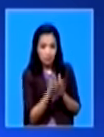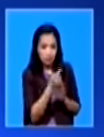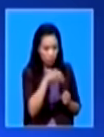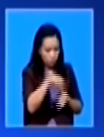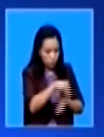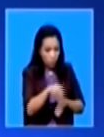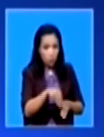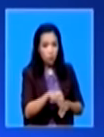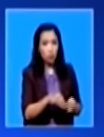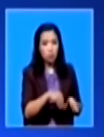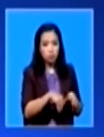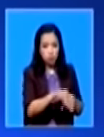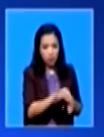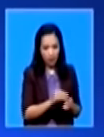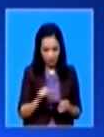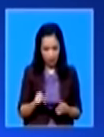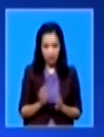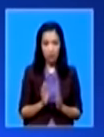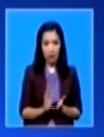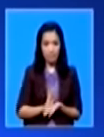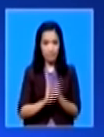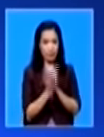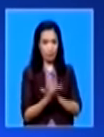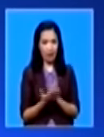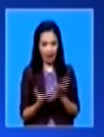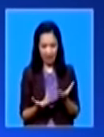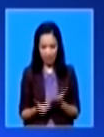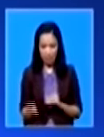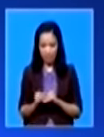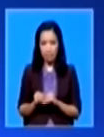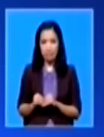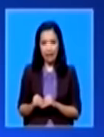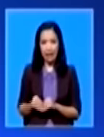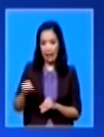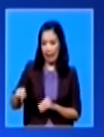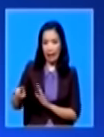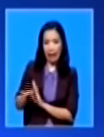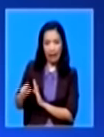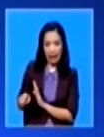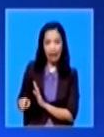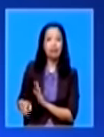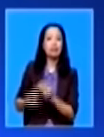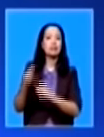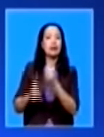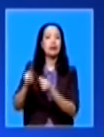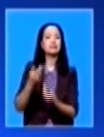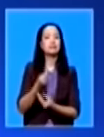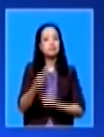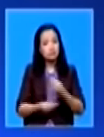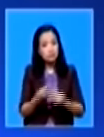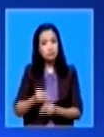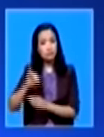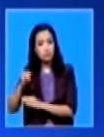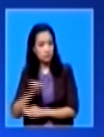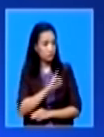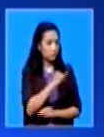ทำวัตถุต้นทุนออกมาแปรรูปตรงกลางทางเพิ่มมูลค่าปลายทางหาตลาดในพื้นที่ได้ไหมแลกเปลี่ยนในกลุ่มจังหวัดได้ไหม